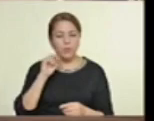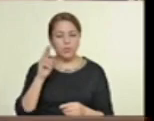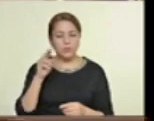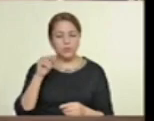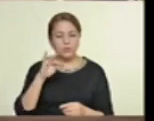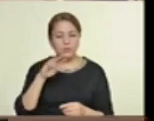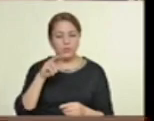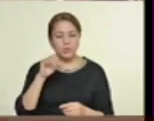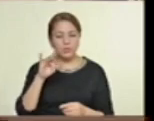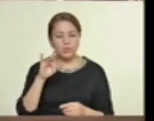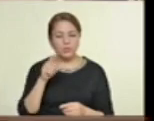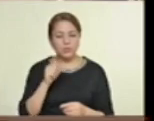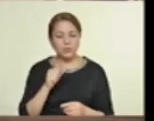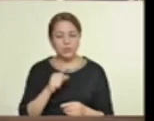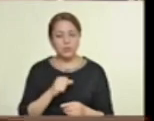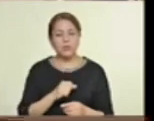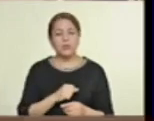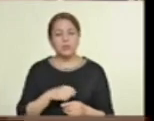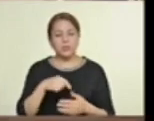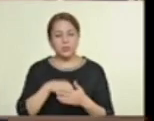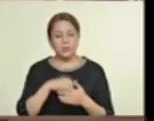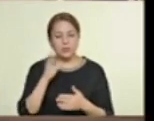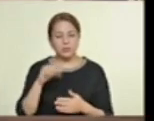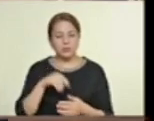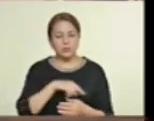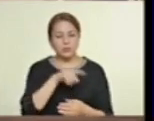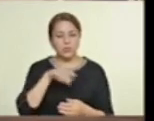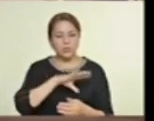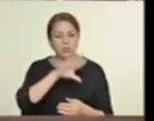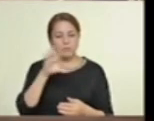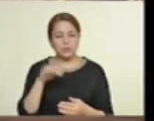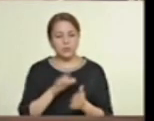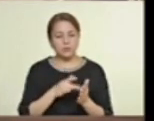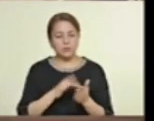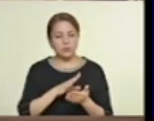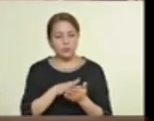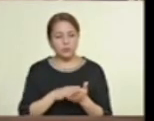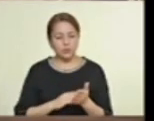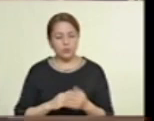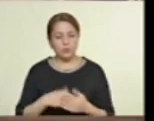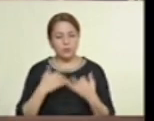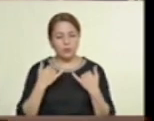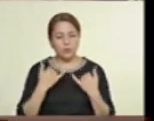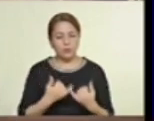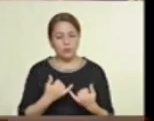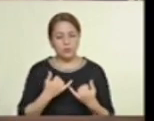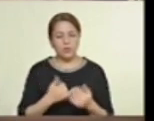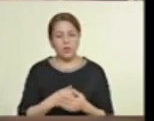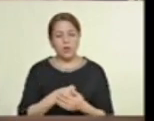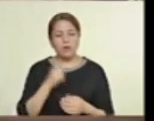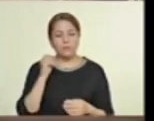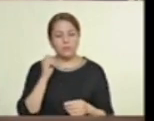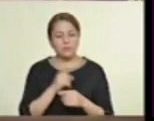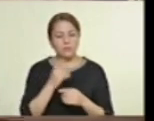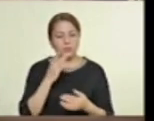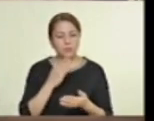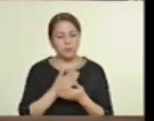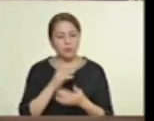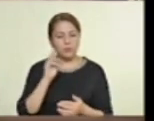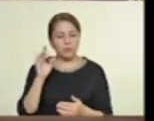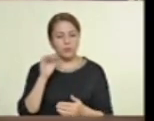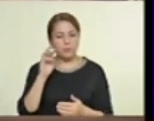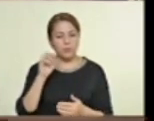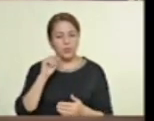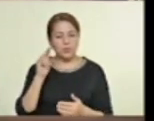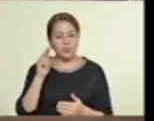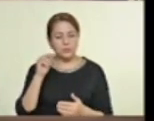ko'makchilarni daftaringizga ko'chirib oling. Aziz o'quvchilar, keling endi vazifadosh ko'makchilarga